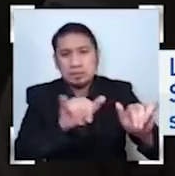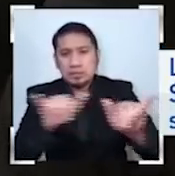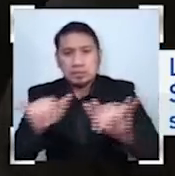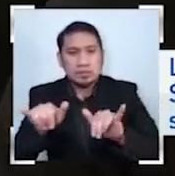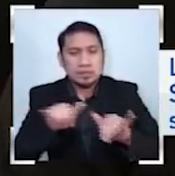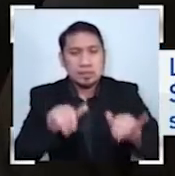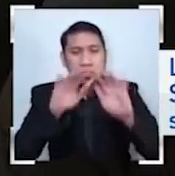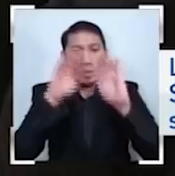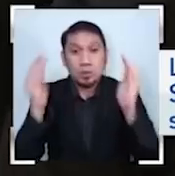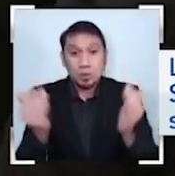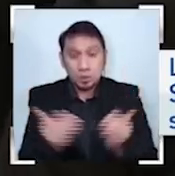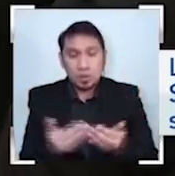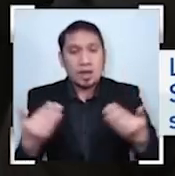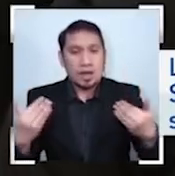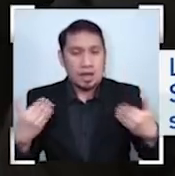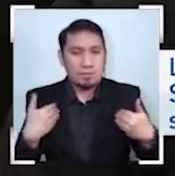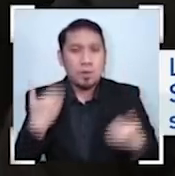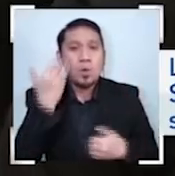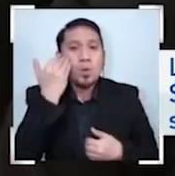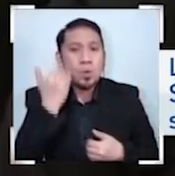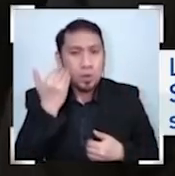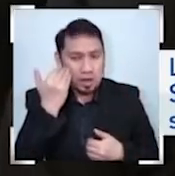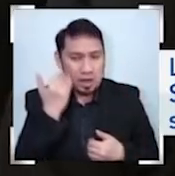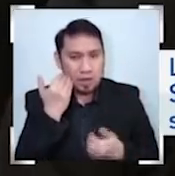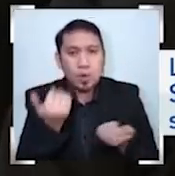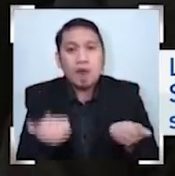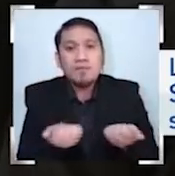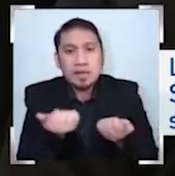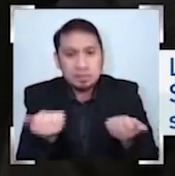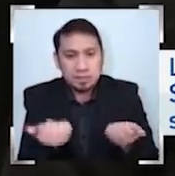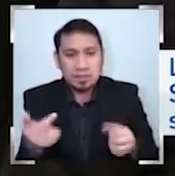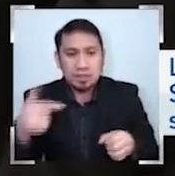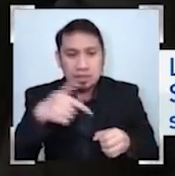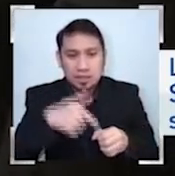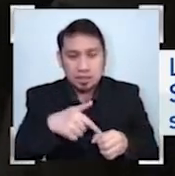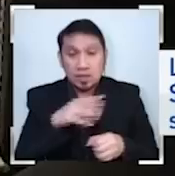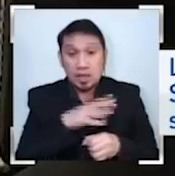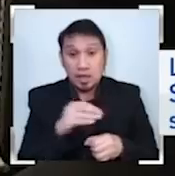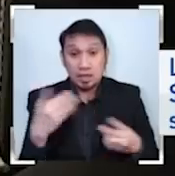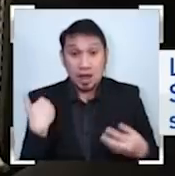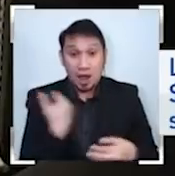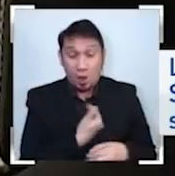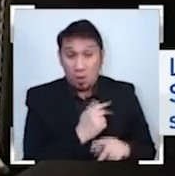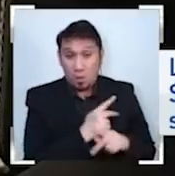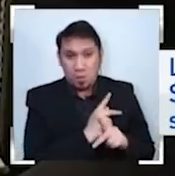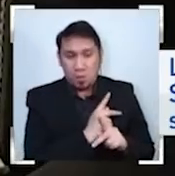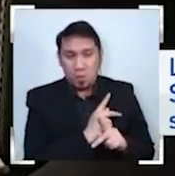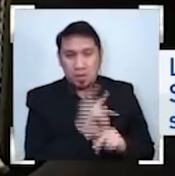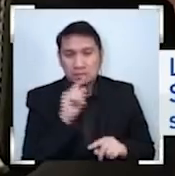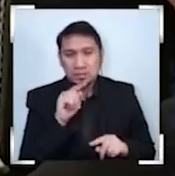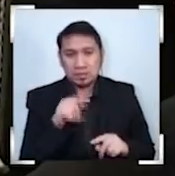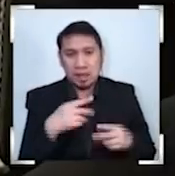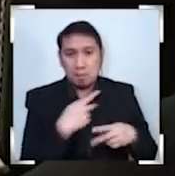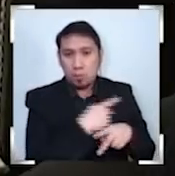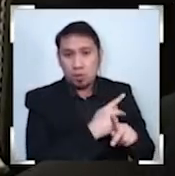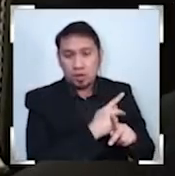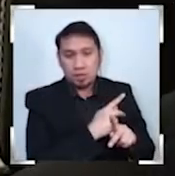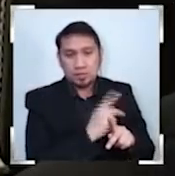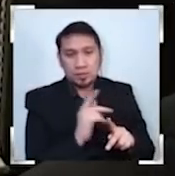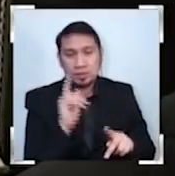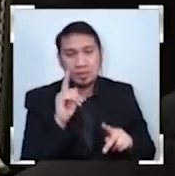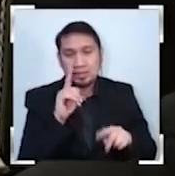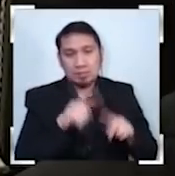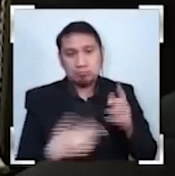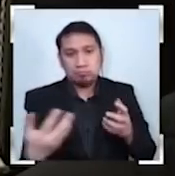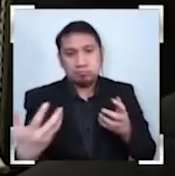kakulangan sa supply at ang production natin hindi nakaka-cope up. Expected na tataas pa. No? At